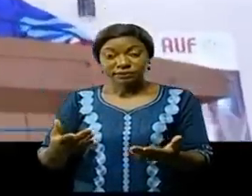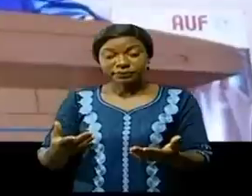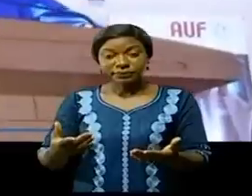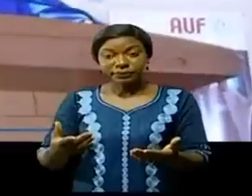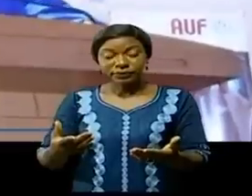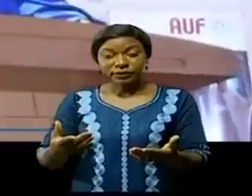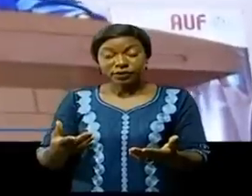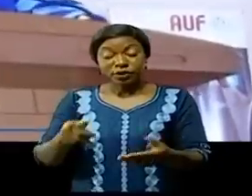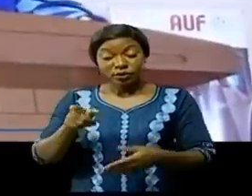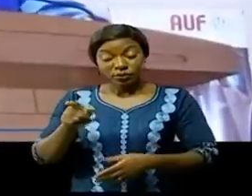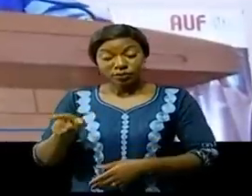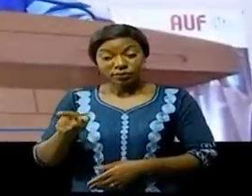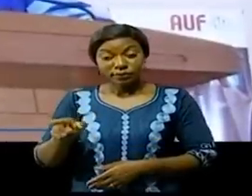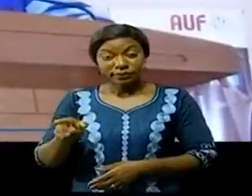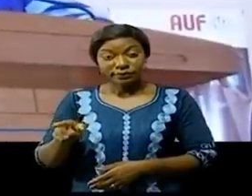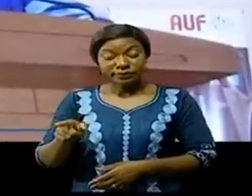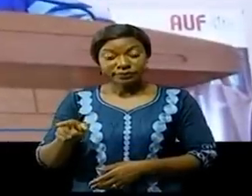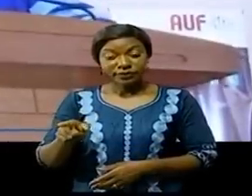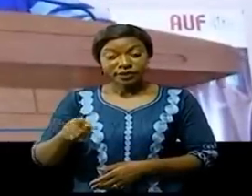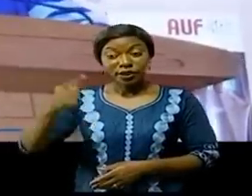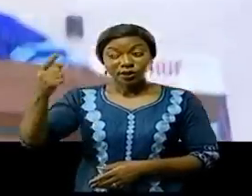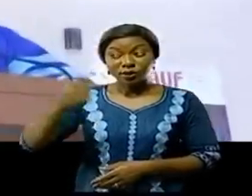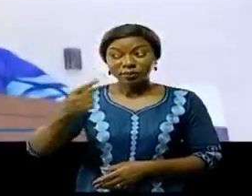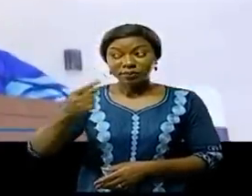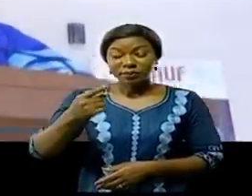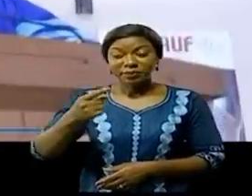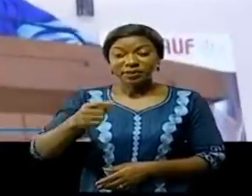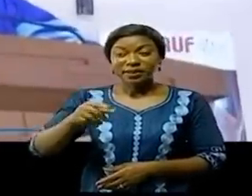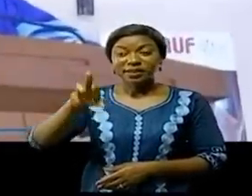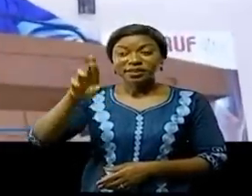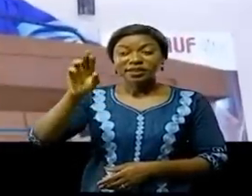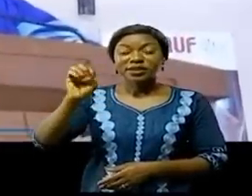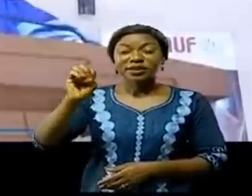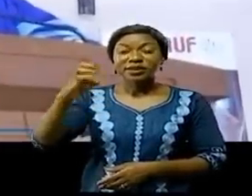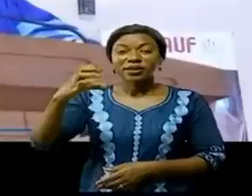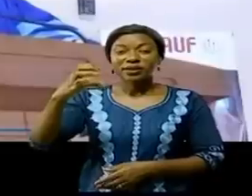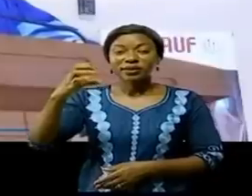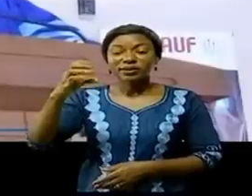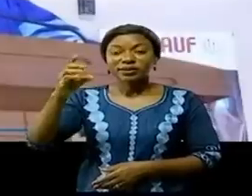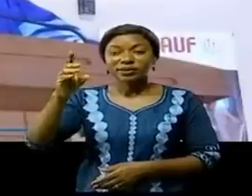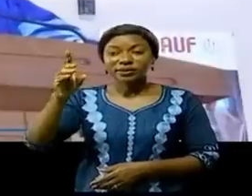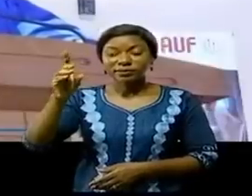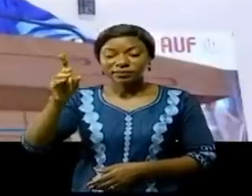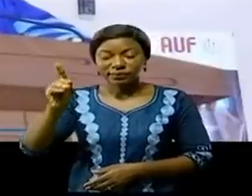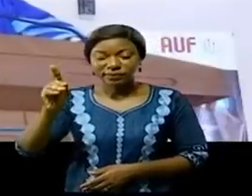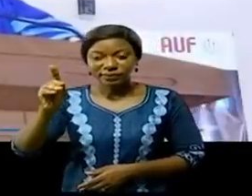je suis le premier recteur de l'AUF élu,